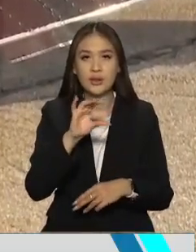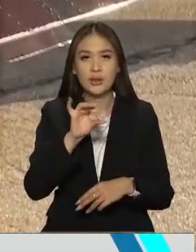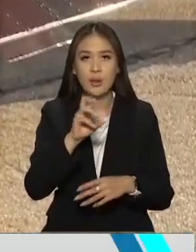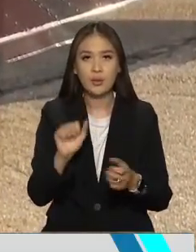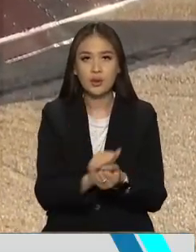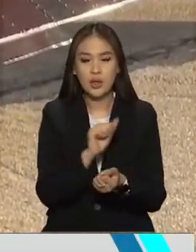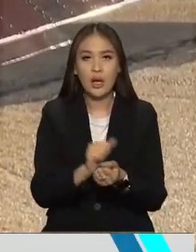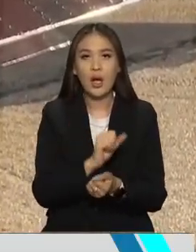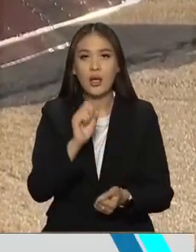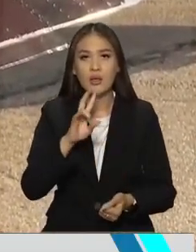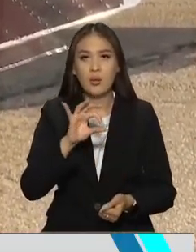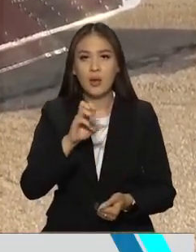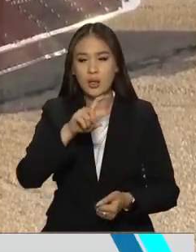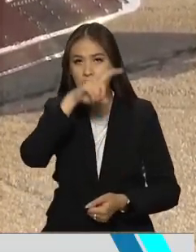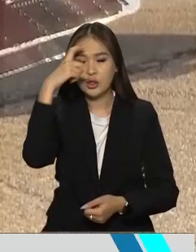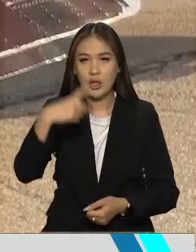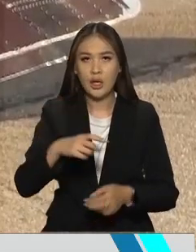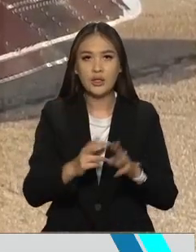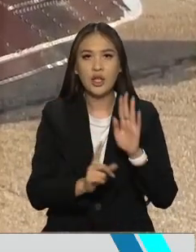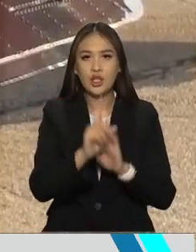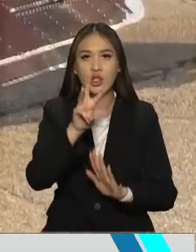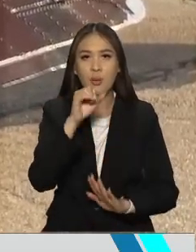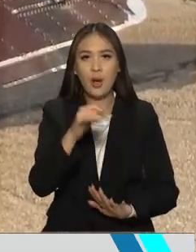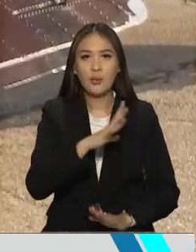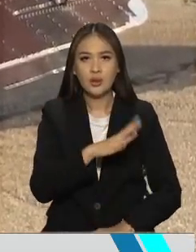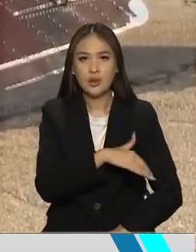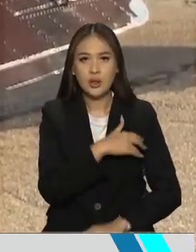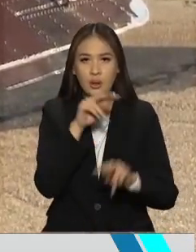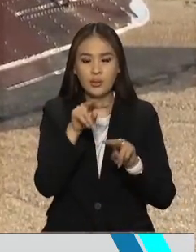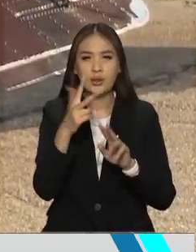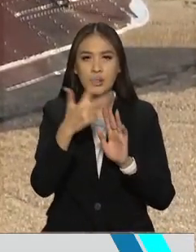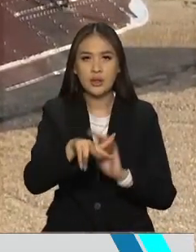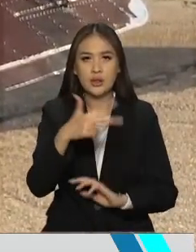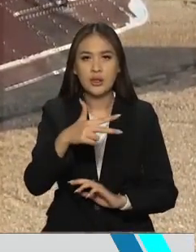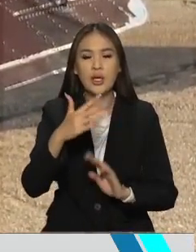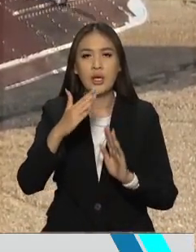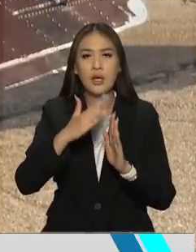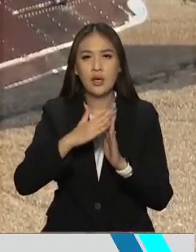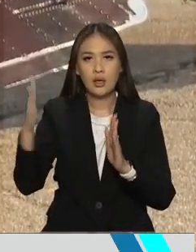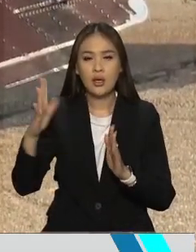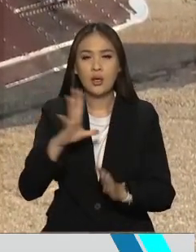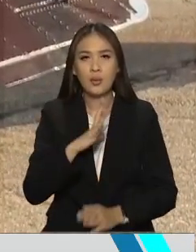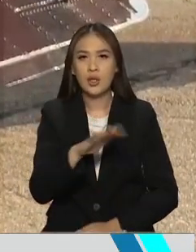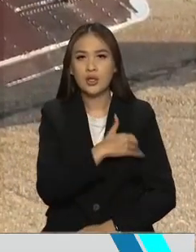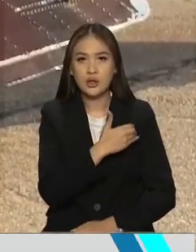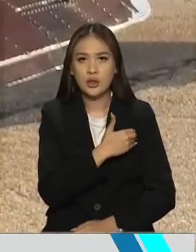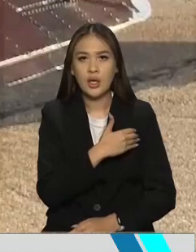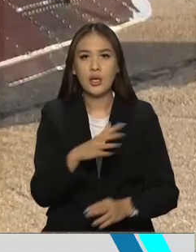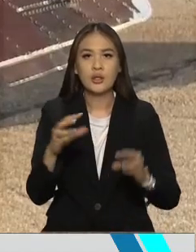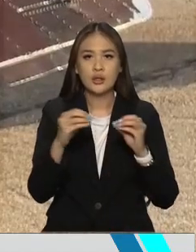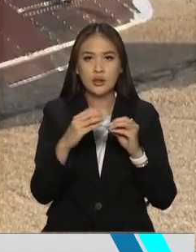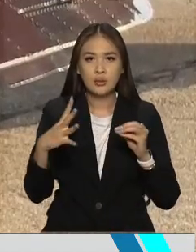засуха на фоне аномальной жары в начале мая мы наблюдали температуру в пределах 30 градусов и выше это на 10-15 градусов выше